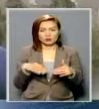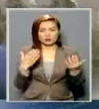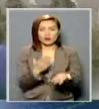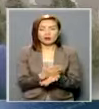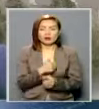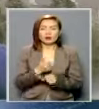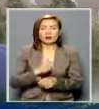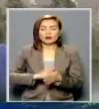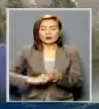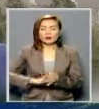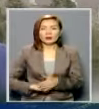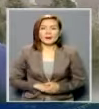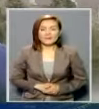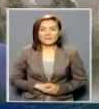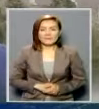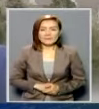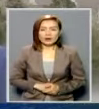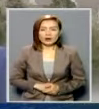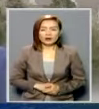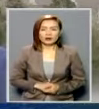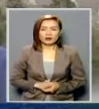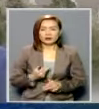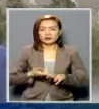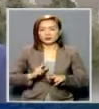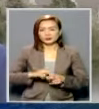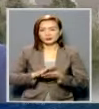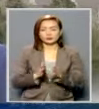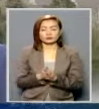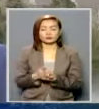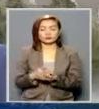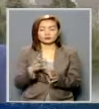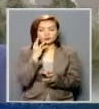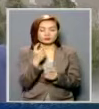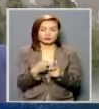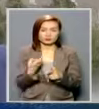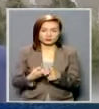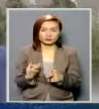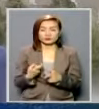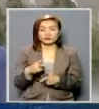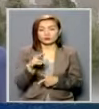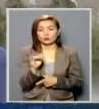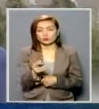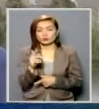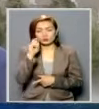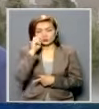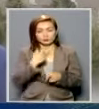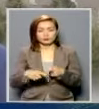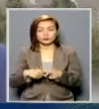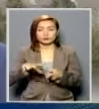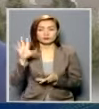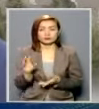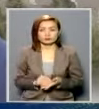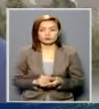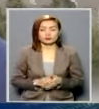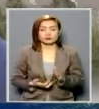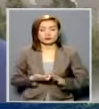негізгі себептері бұл маусымаралық жаңағы көкөністердің картоп, пияз, сәл сияқты дақылдардың